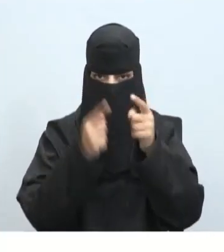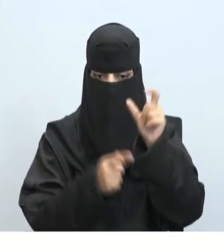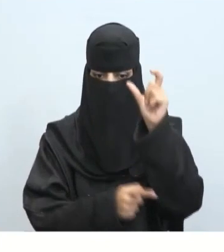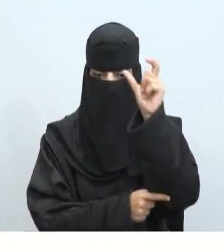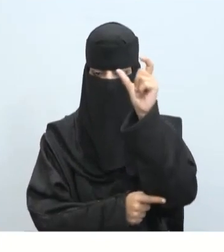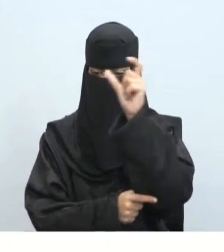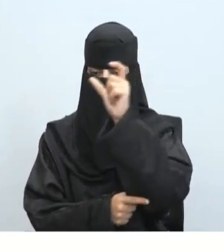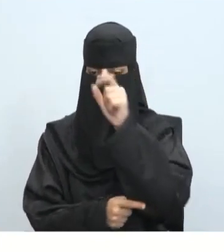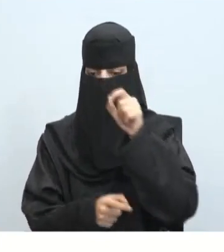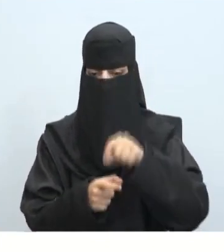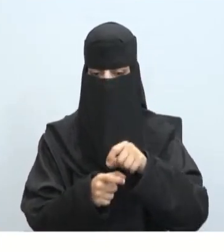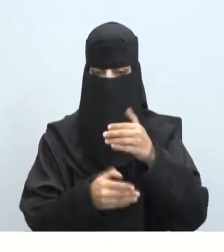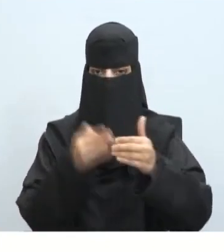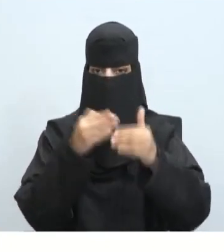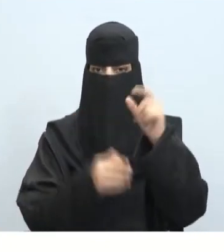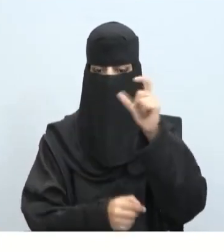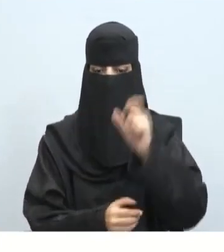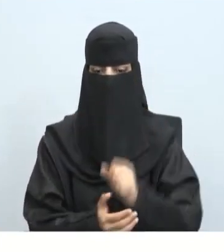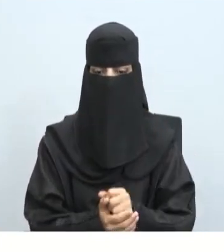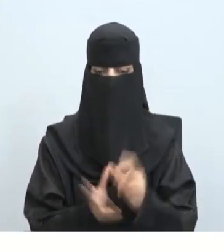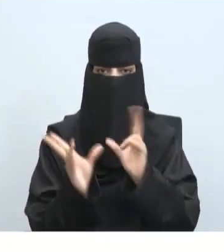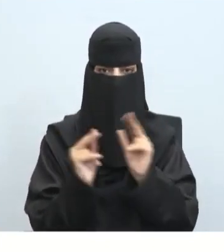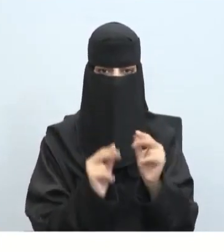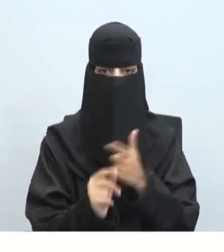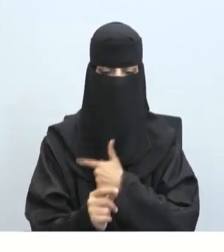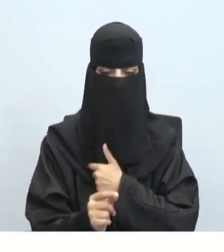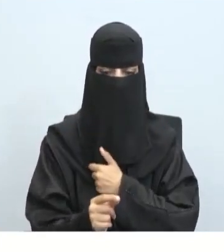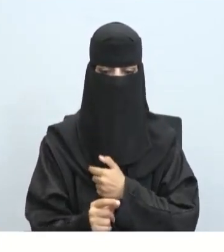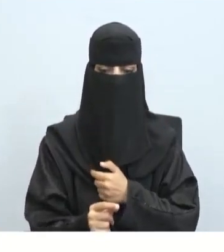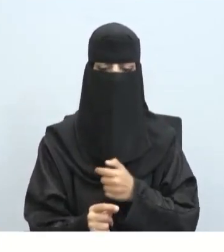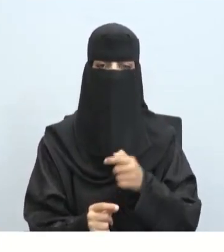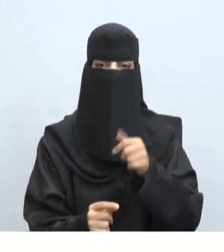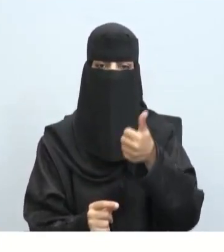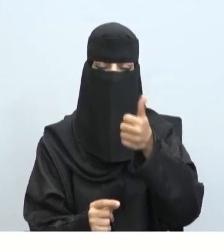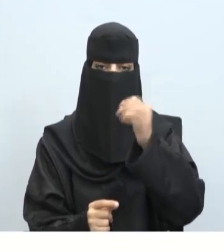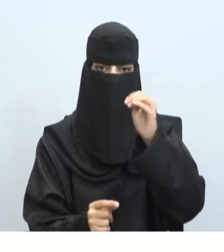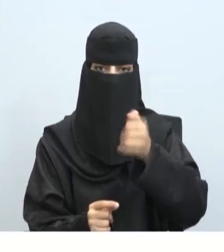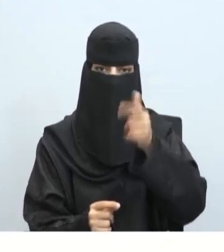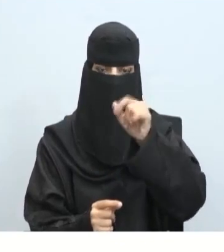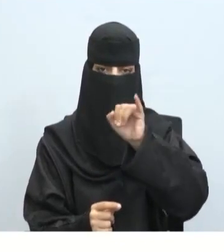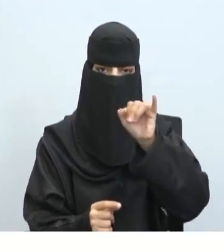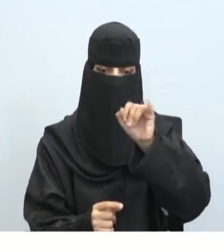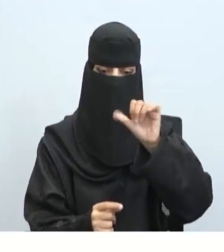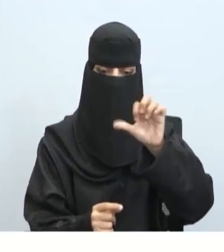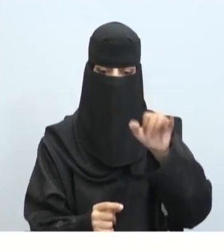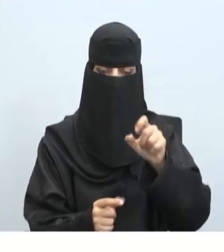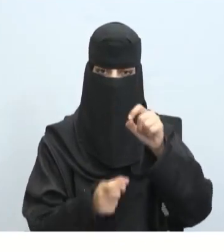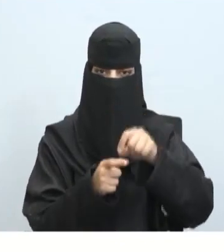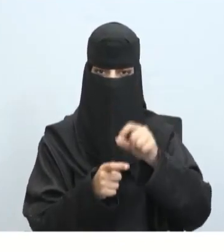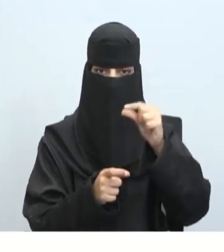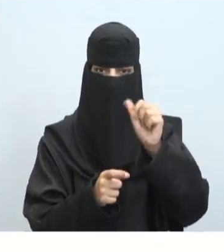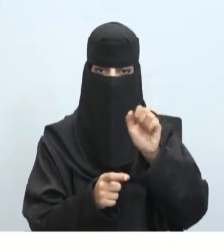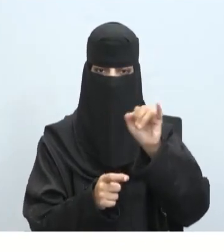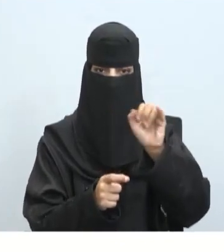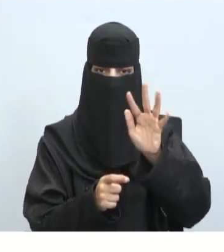بناها المسلمون الجامع الاموي في دمشق مسجد